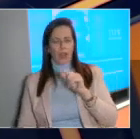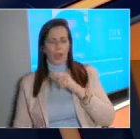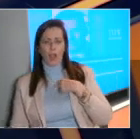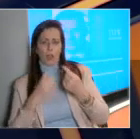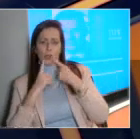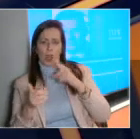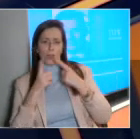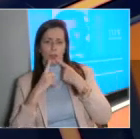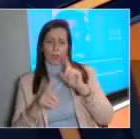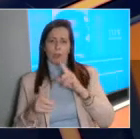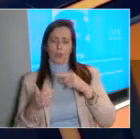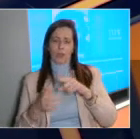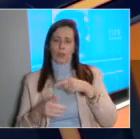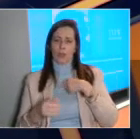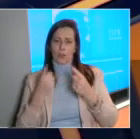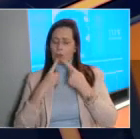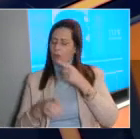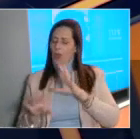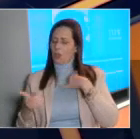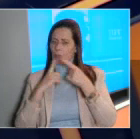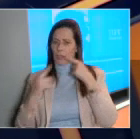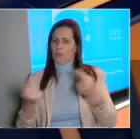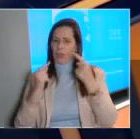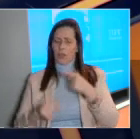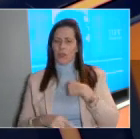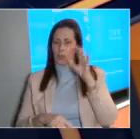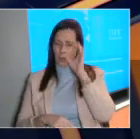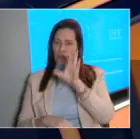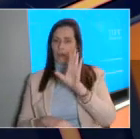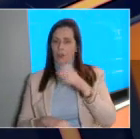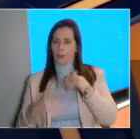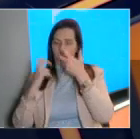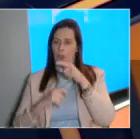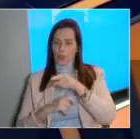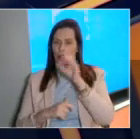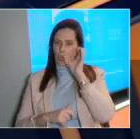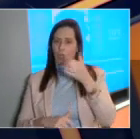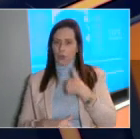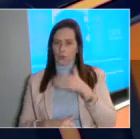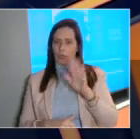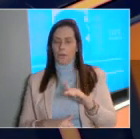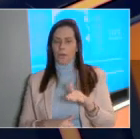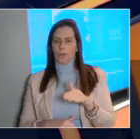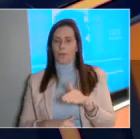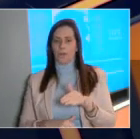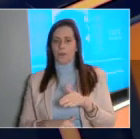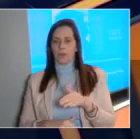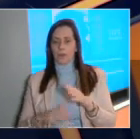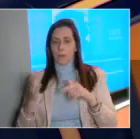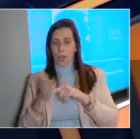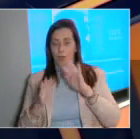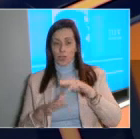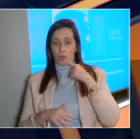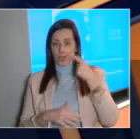ככה שיח. אני לא מתכוונת להתווכח איתך, אני מקשיבה לך ואני מצפה שתקשיבי לי גם. מאחר